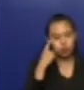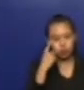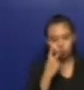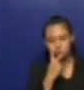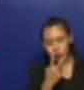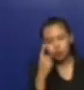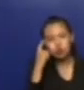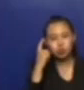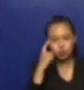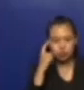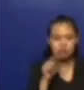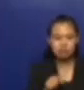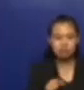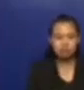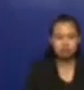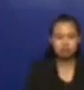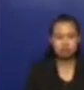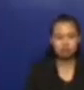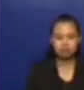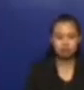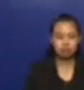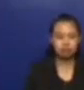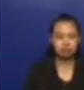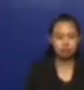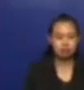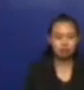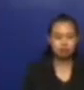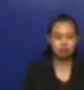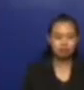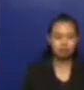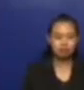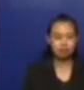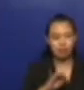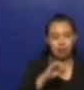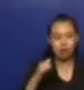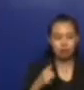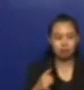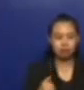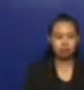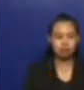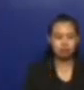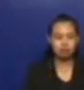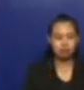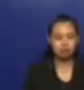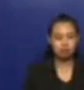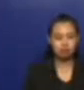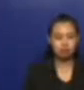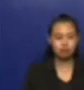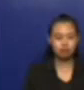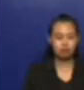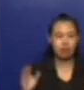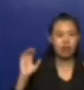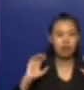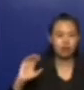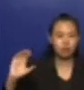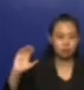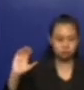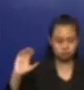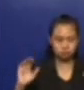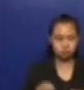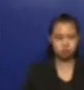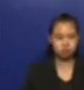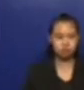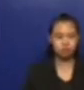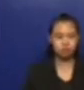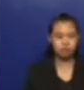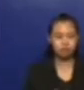งนี้วันนี้บางเรื่องนี่ผมมองว่ารัฐบาลเนี่ยผ